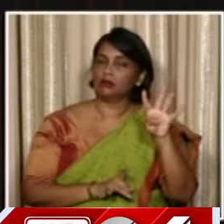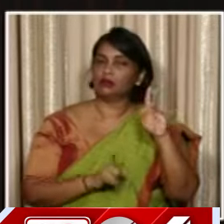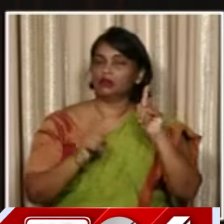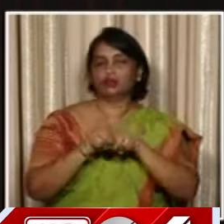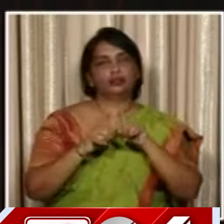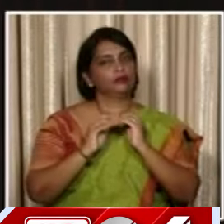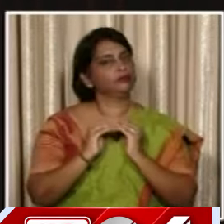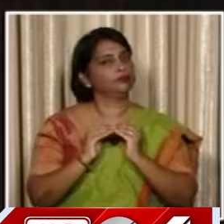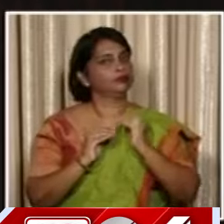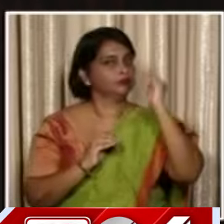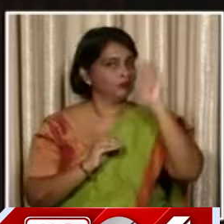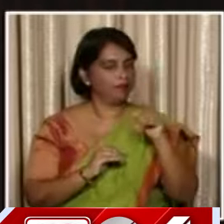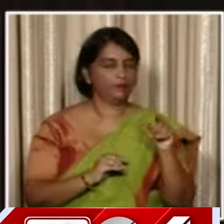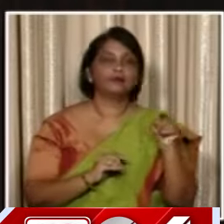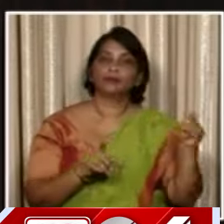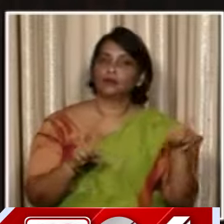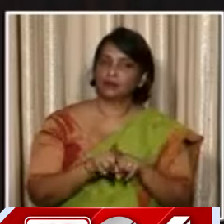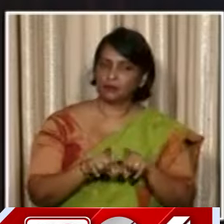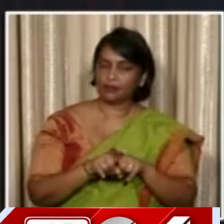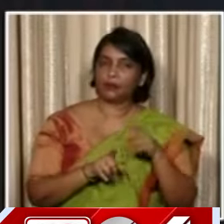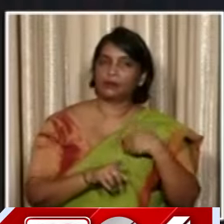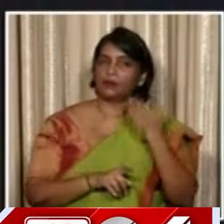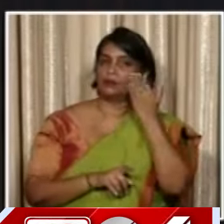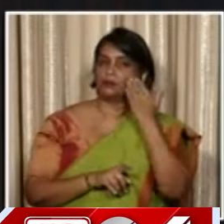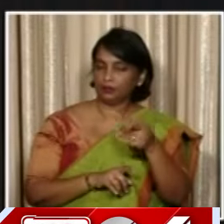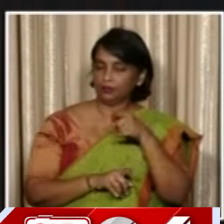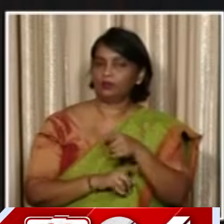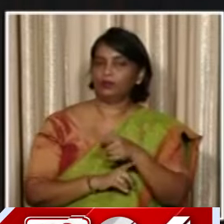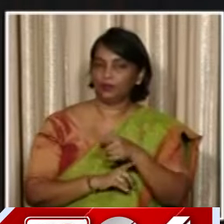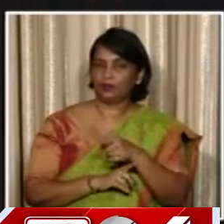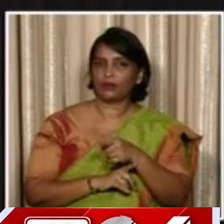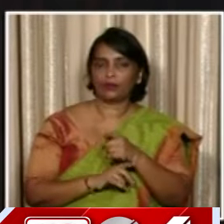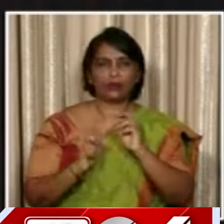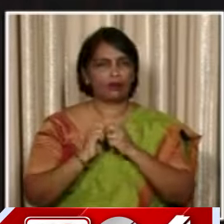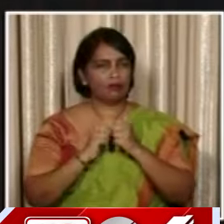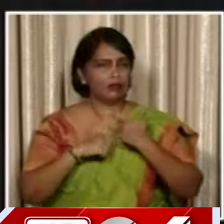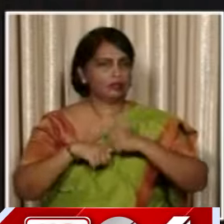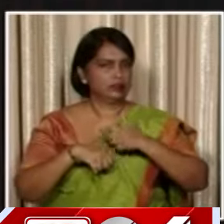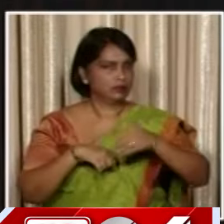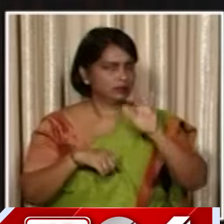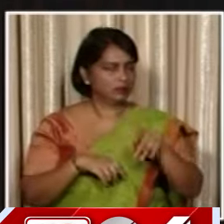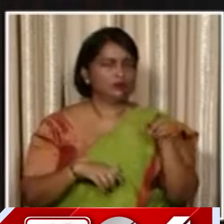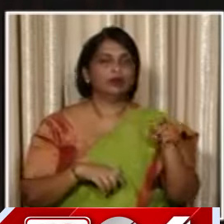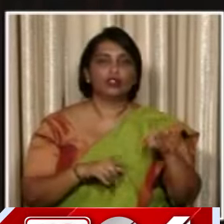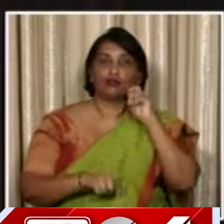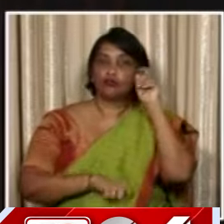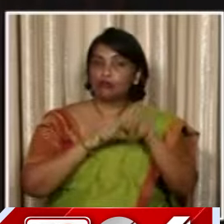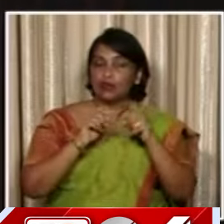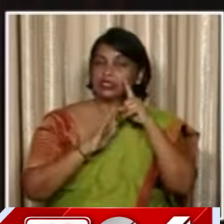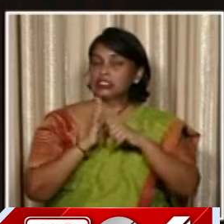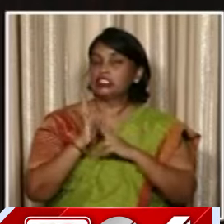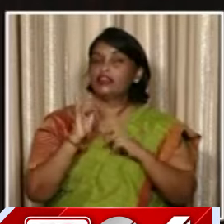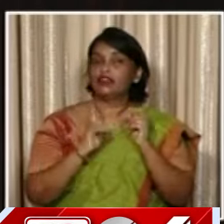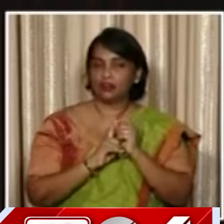යම්කිසි වර්ධනයක් ඇති වුණා. ඒ වගේම අපි දැක්කා ඒ කලබල කාලේ වෙලාවේදී ජනතා විමුක්ති